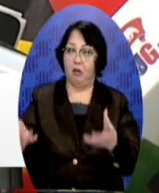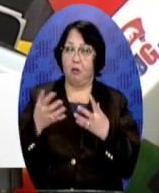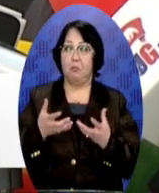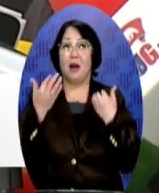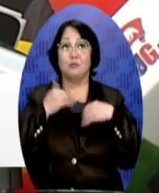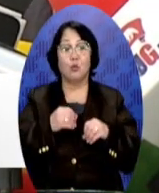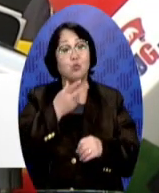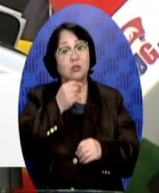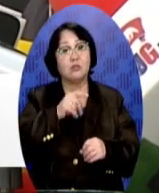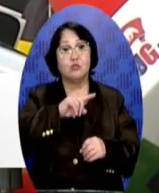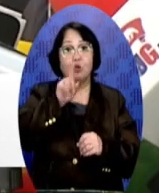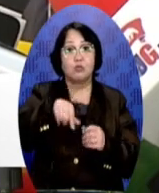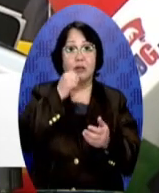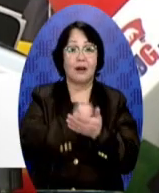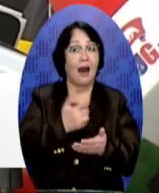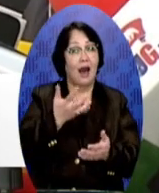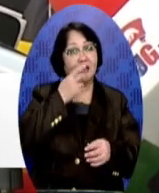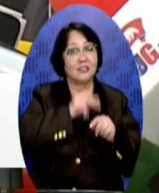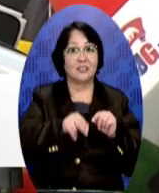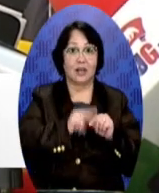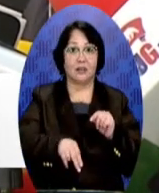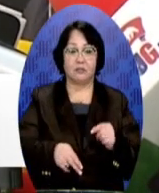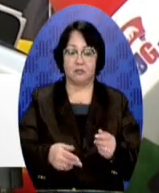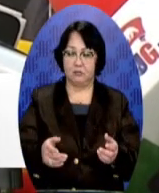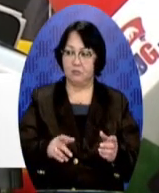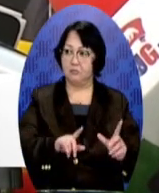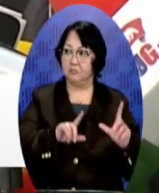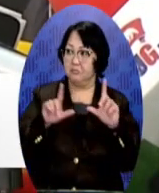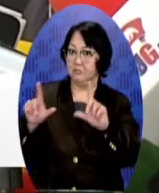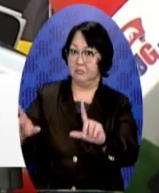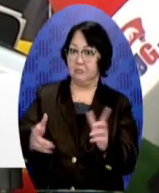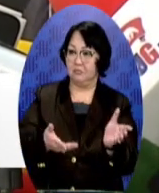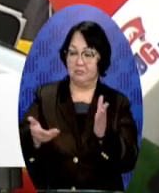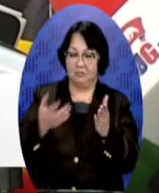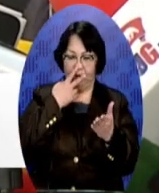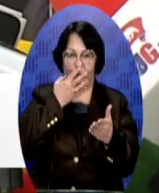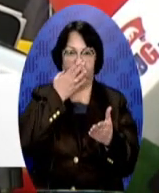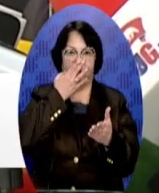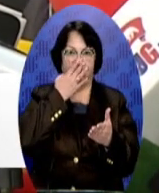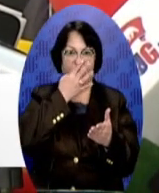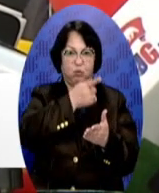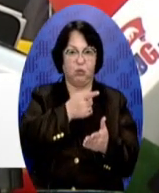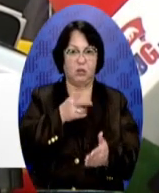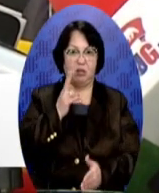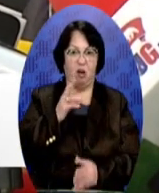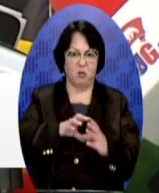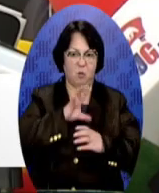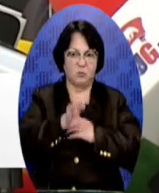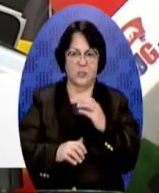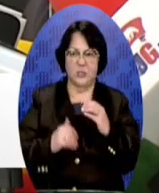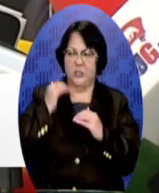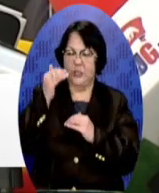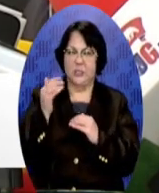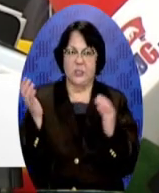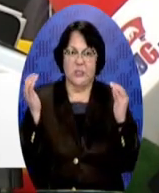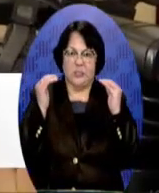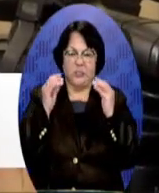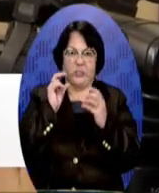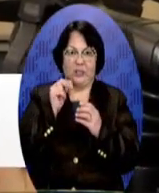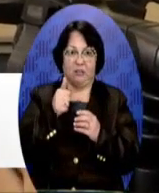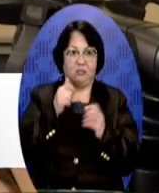нь хуудсыг үзэхээр сургалт эрхлэх тусгай зөвшөөрөл нь болохоор ердийн хэв шинжтэй байдлаар авагдсан ийм сургуулиуд бол байгаад